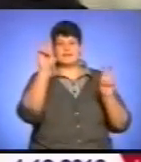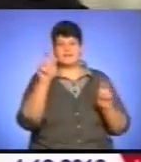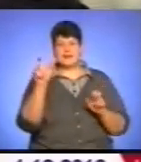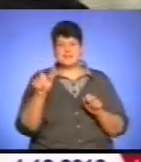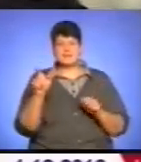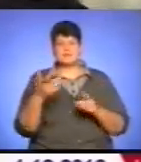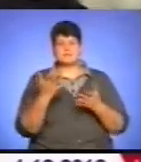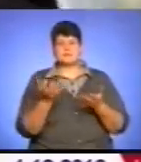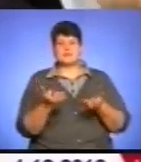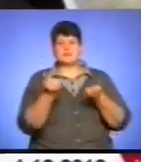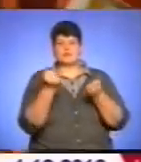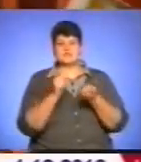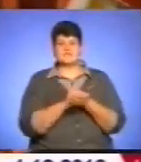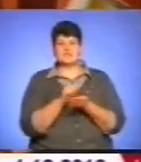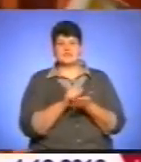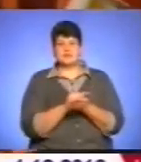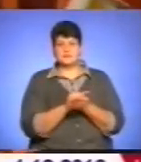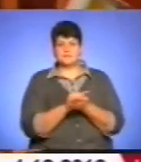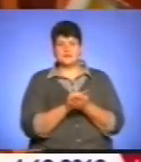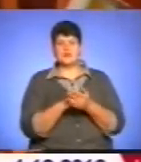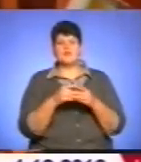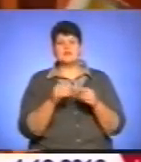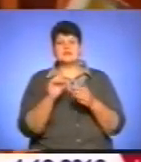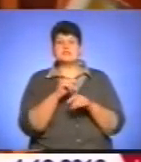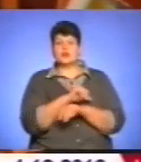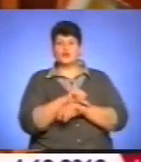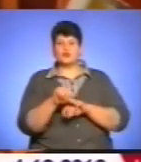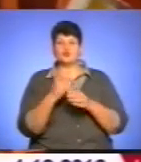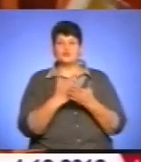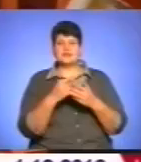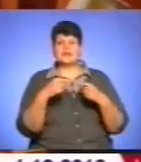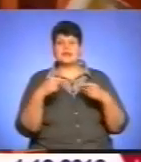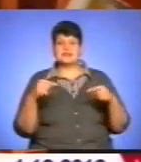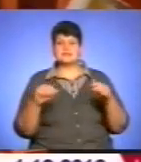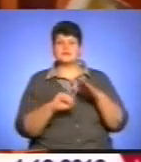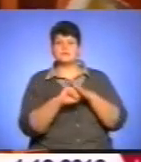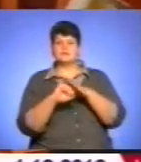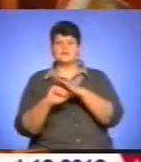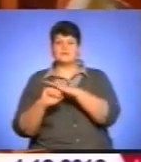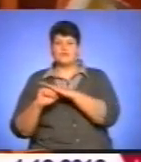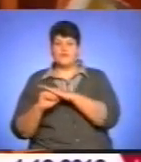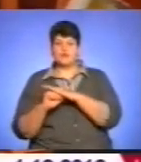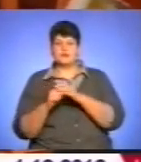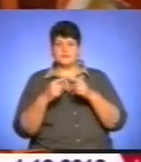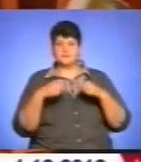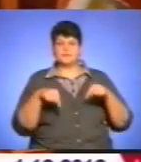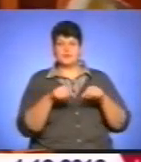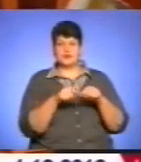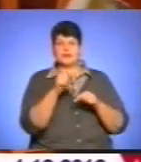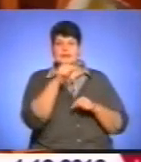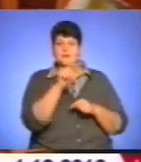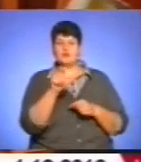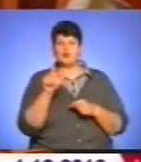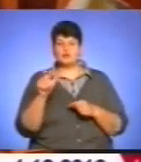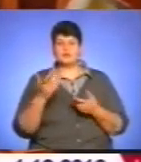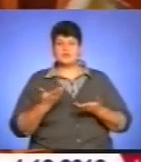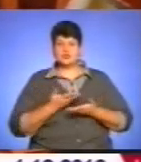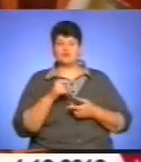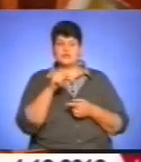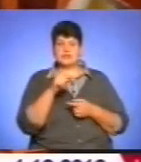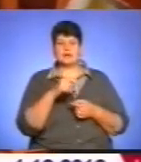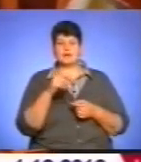видавництва. За кордоном є різноманітні фундації. І там люди, які живуть в цій